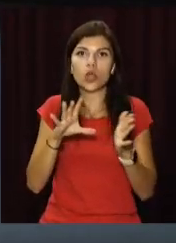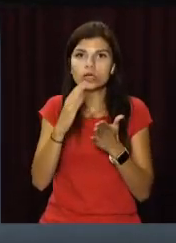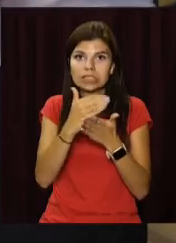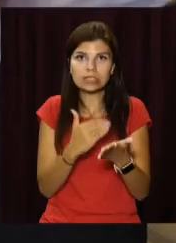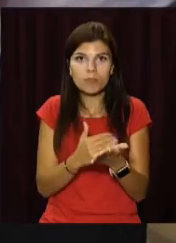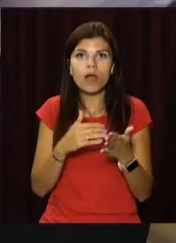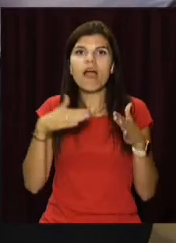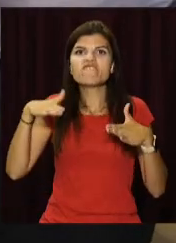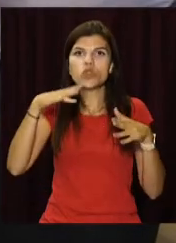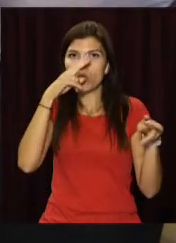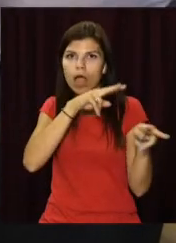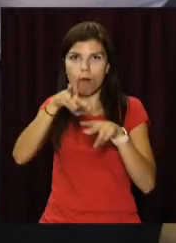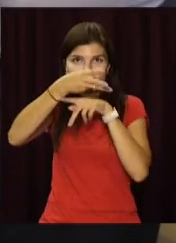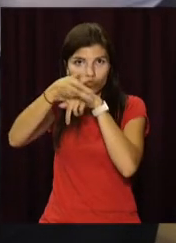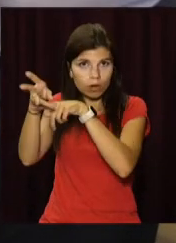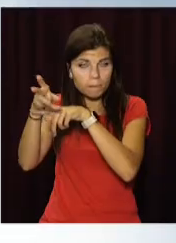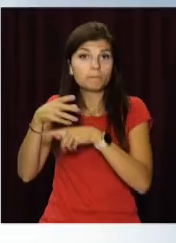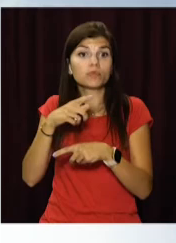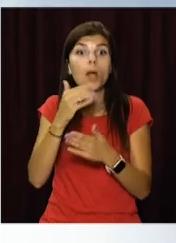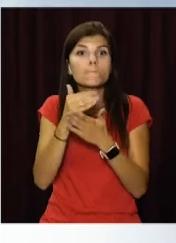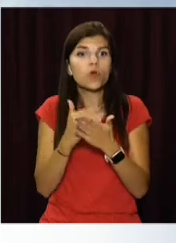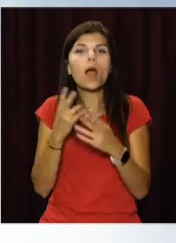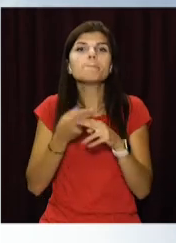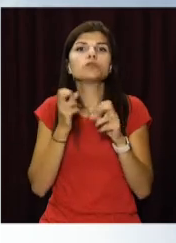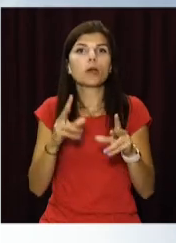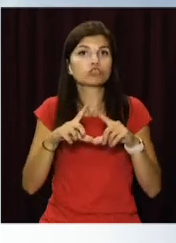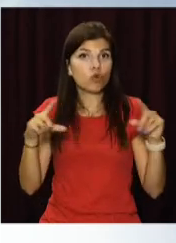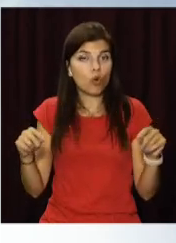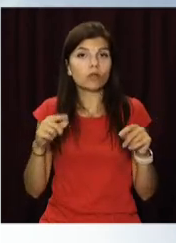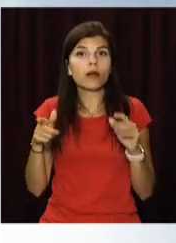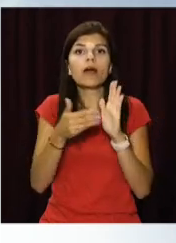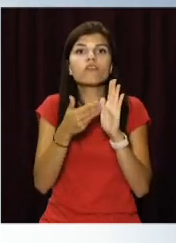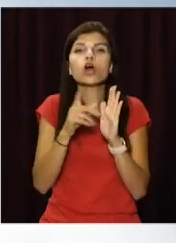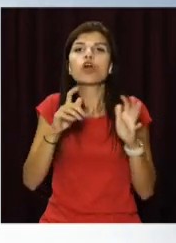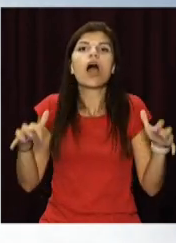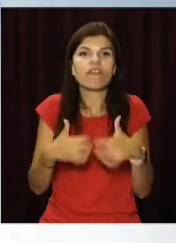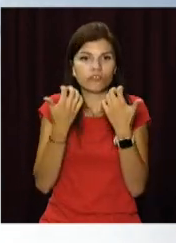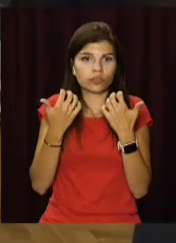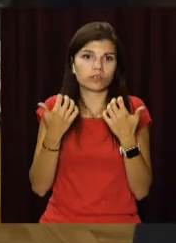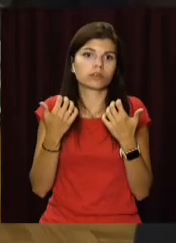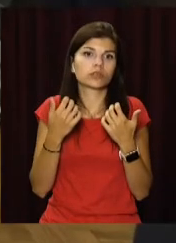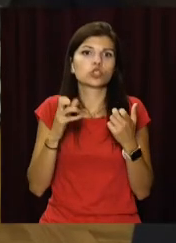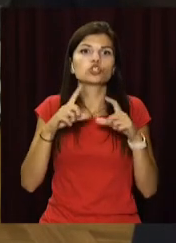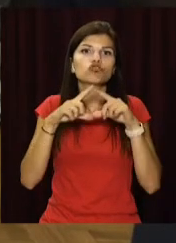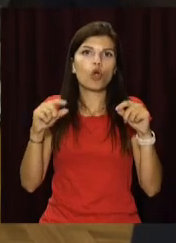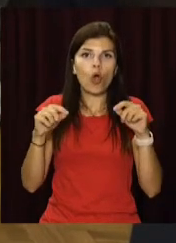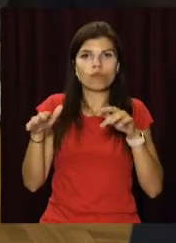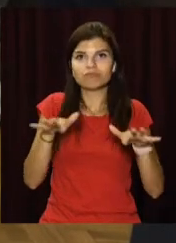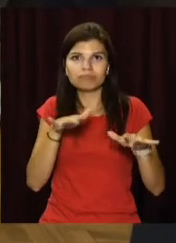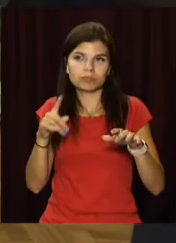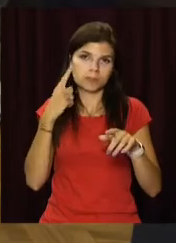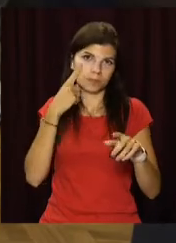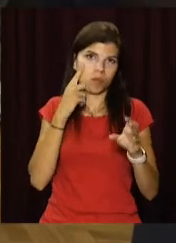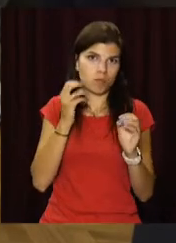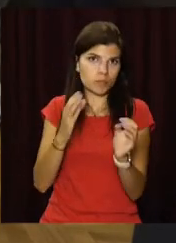система відеоспостереження. Муніципальна програма «Безпечна школа» покликана автоматизувати основні шкільні процеси, які